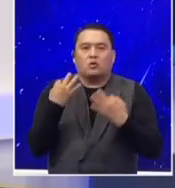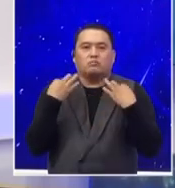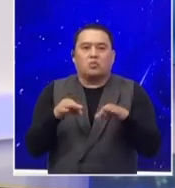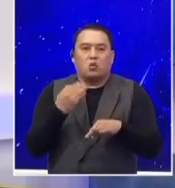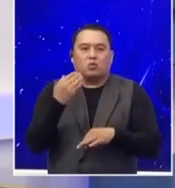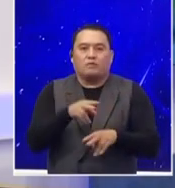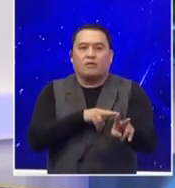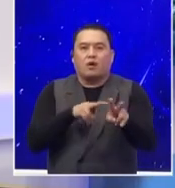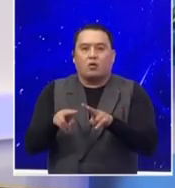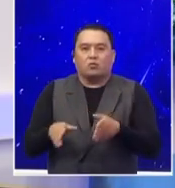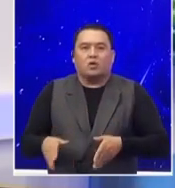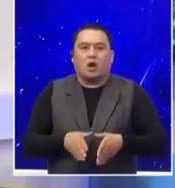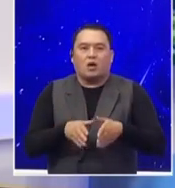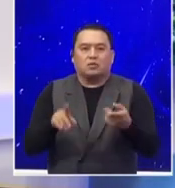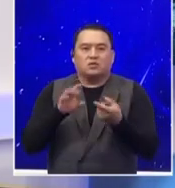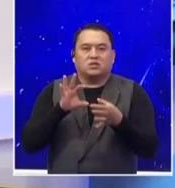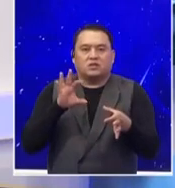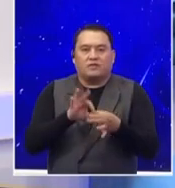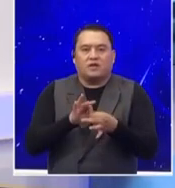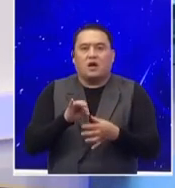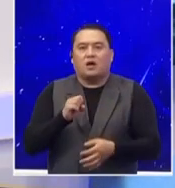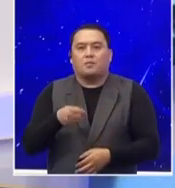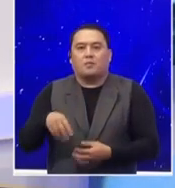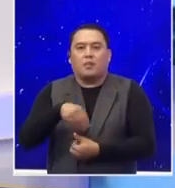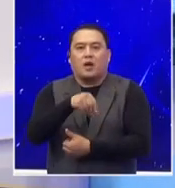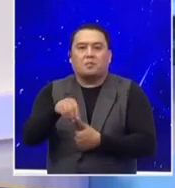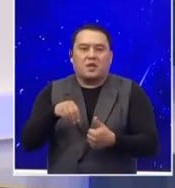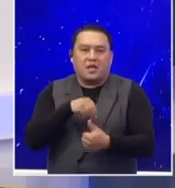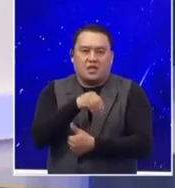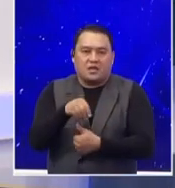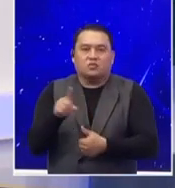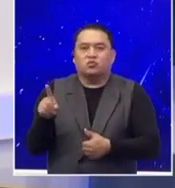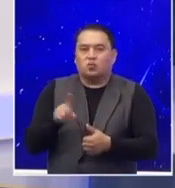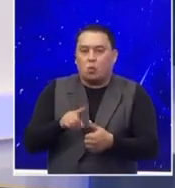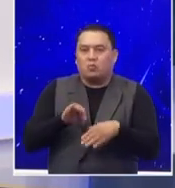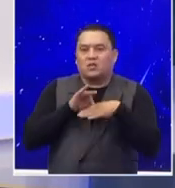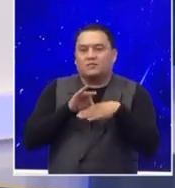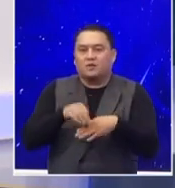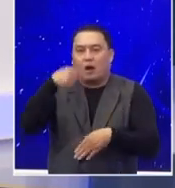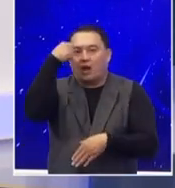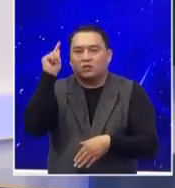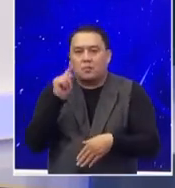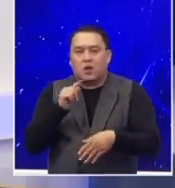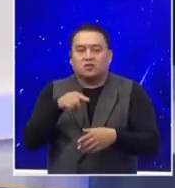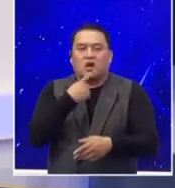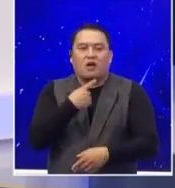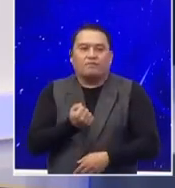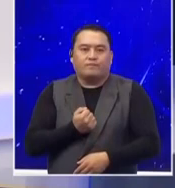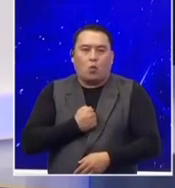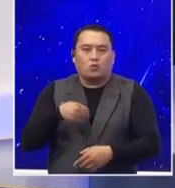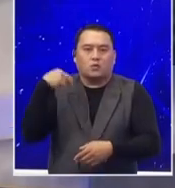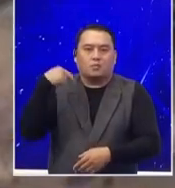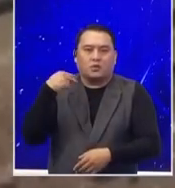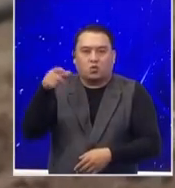позволяет ему контролировать дорогу, связывающую регион с Арменией. О значительном продвижении азербайджанских войск заявил и